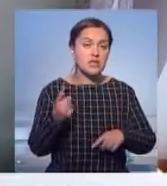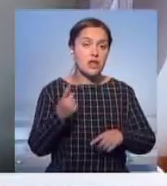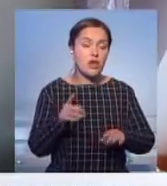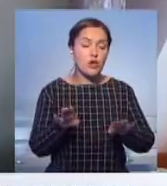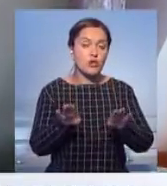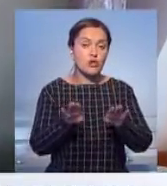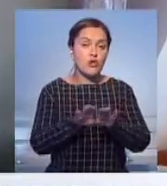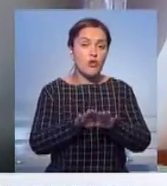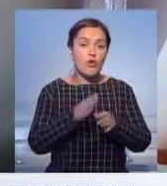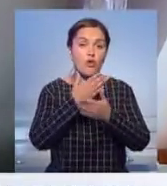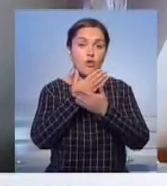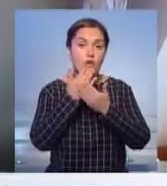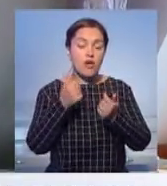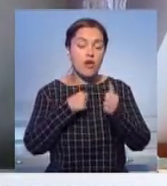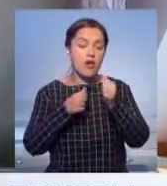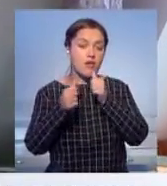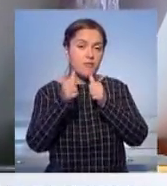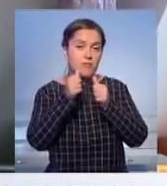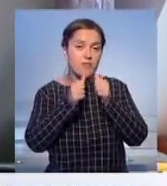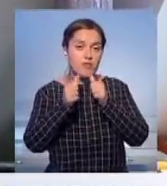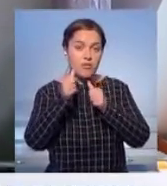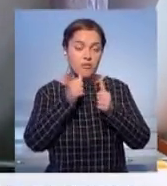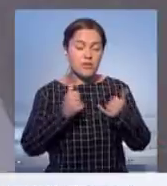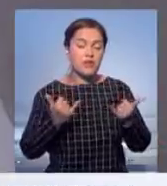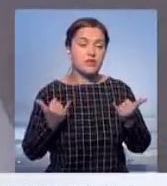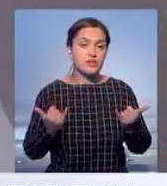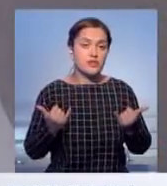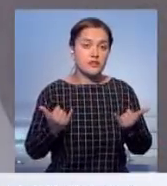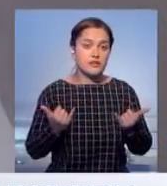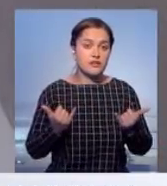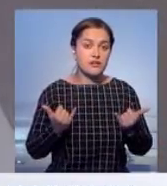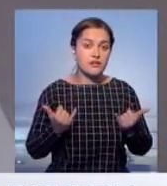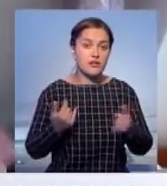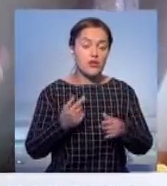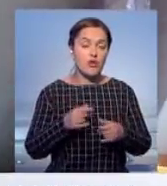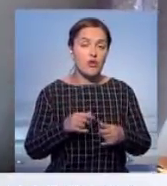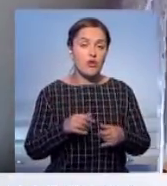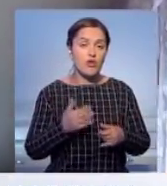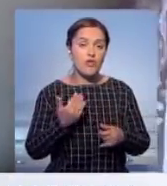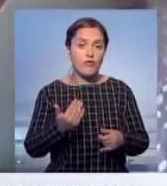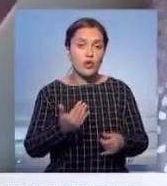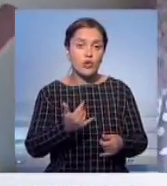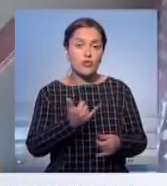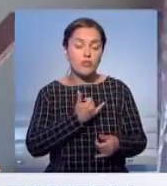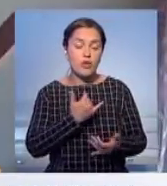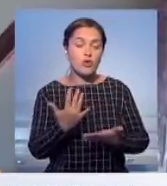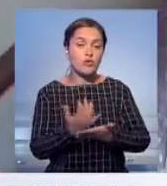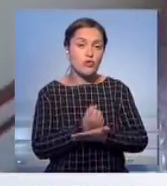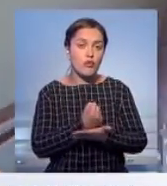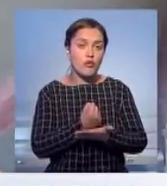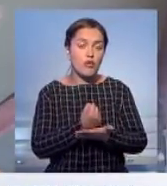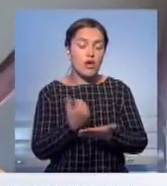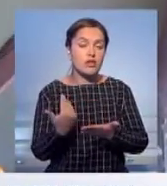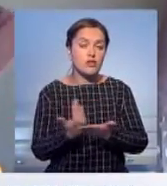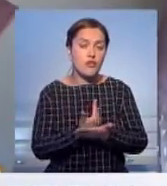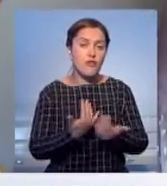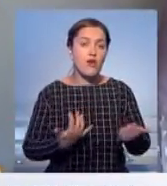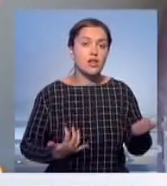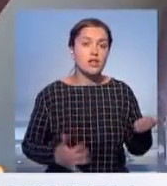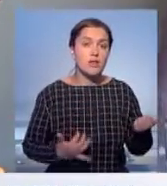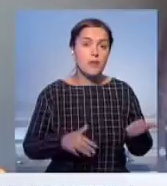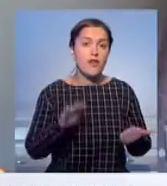так экспериментирую сейчас. Вот у меня новая дамбра будет, она